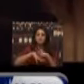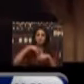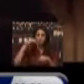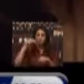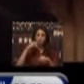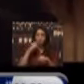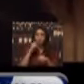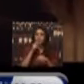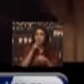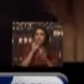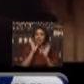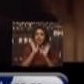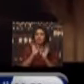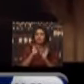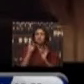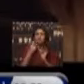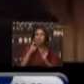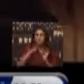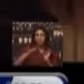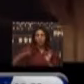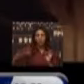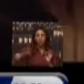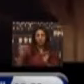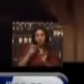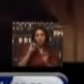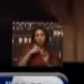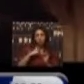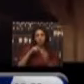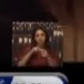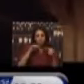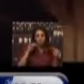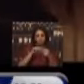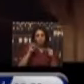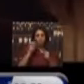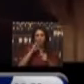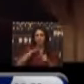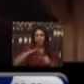باستمرار وجودي في الملاجئ مع الأطفال